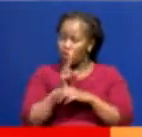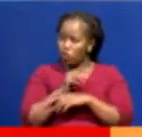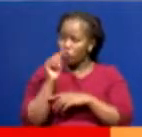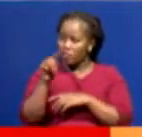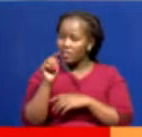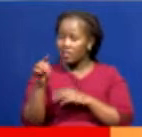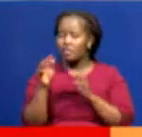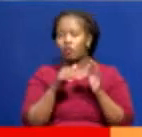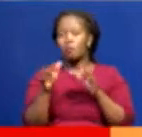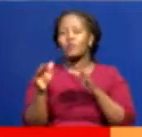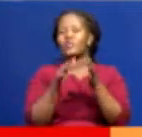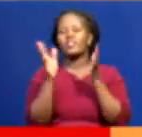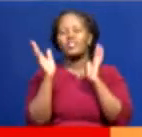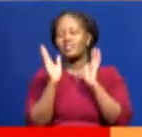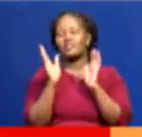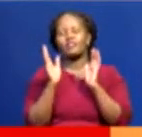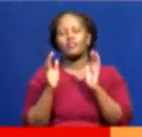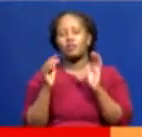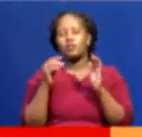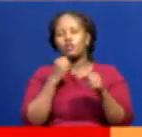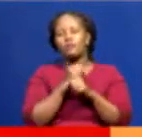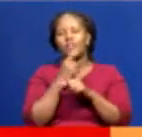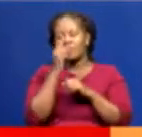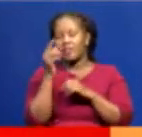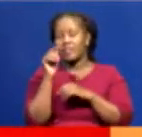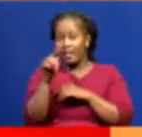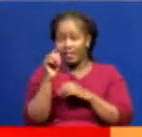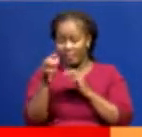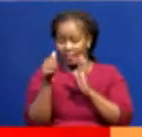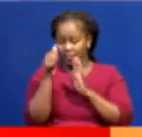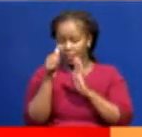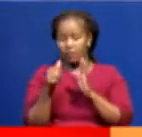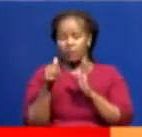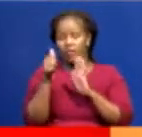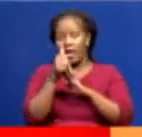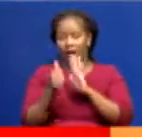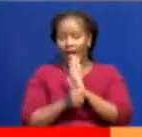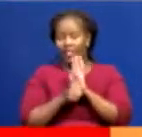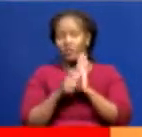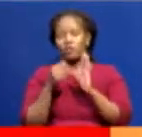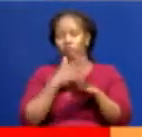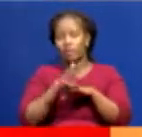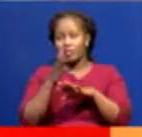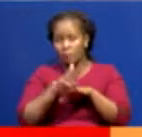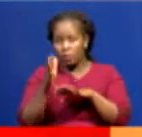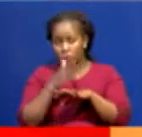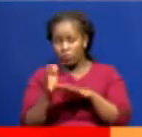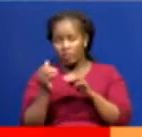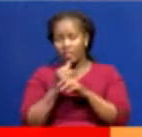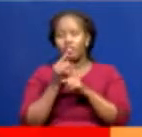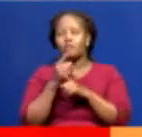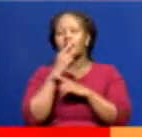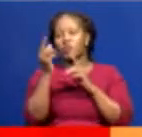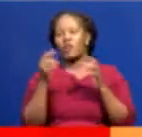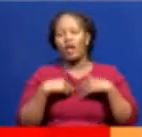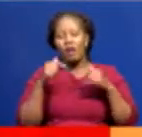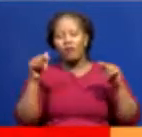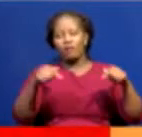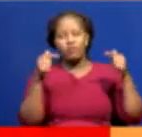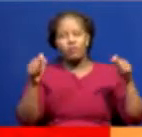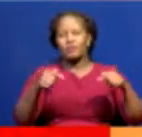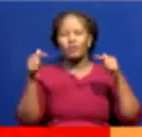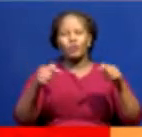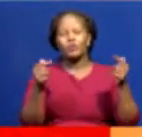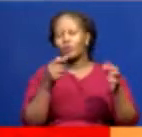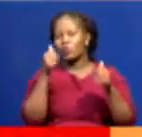wana misuse hiyo katiba, hiyo kipenge ya katiba ambayo iko hapa, kwa kuhakikisha wana cause mayhem, anarchy